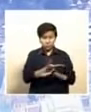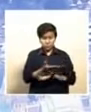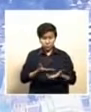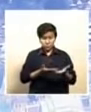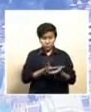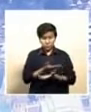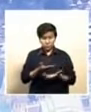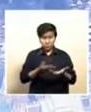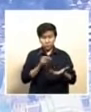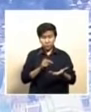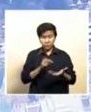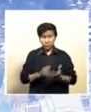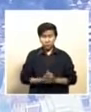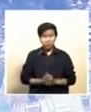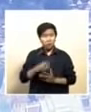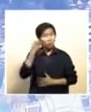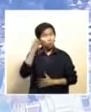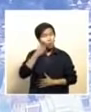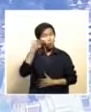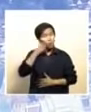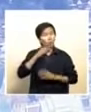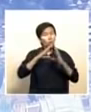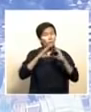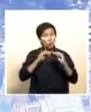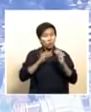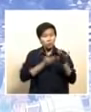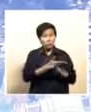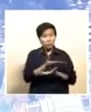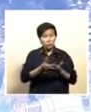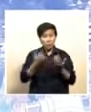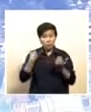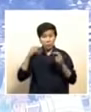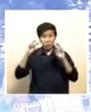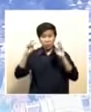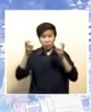ขผู้ป่วยหรือแม้แต่ตัวเลขผู้เสียชีวิต